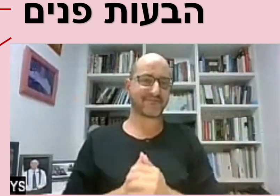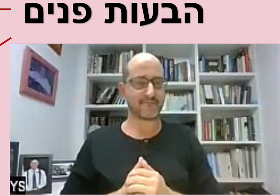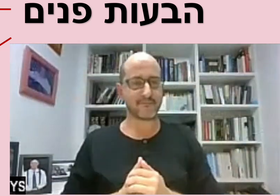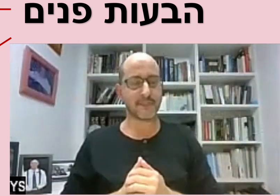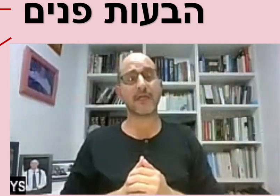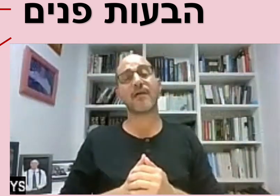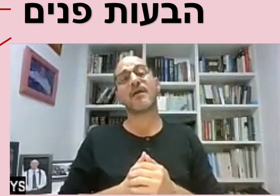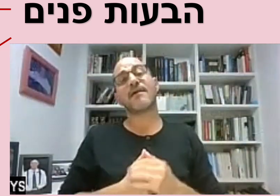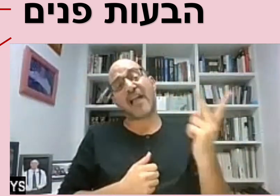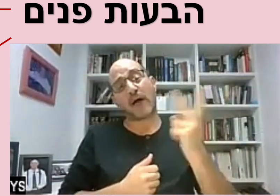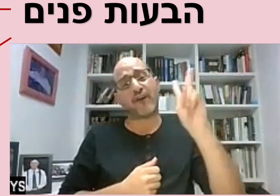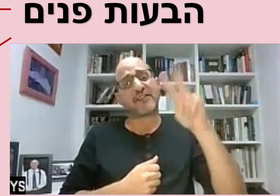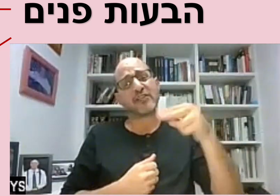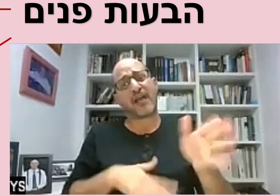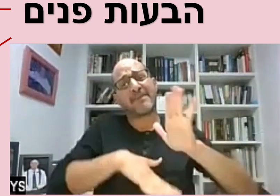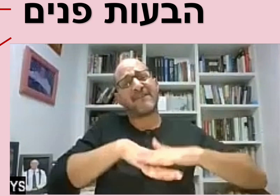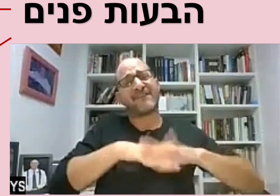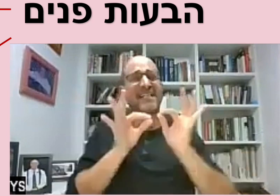באופן כללי.